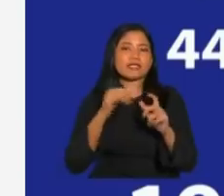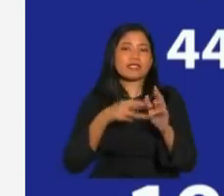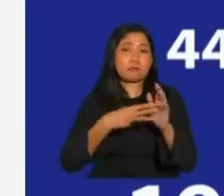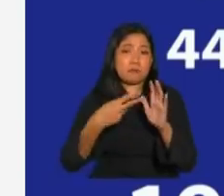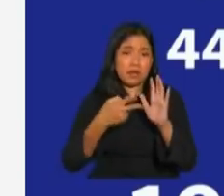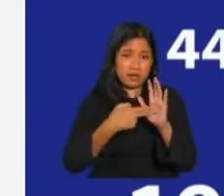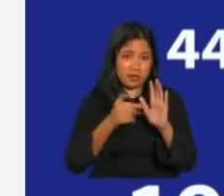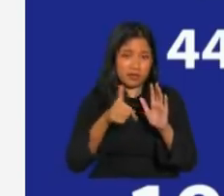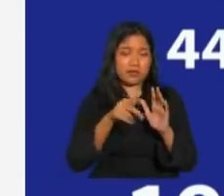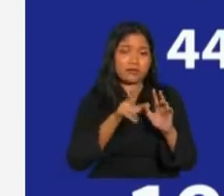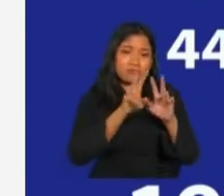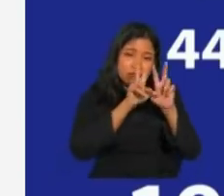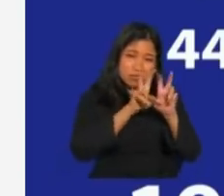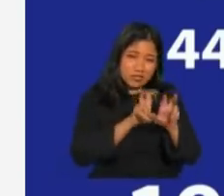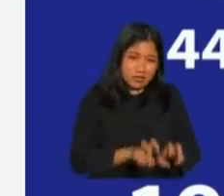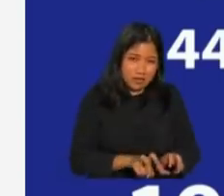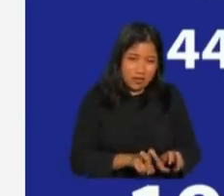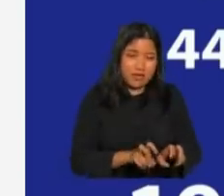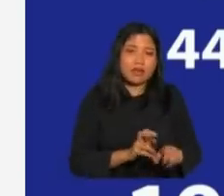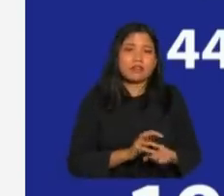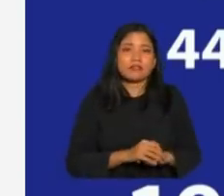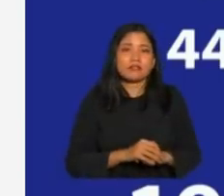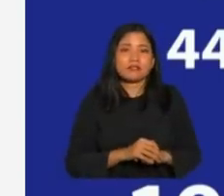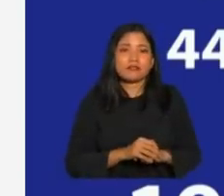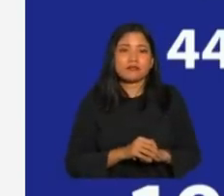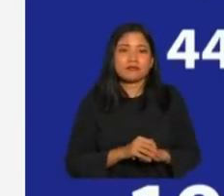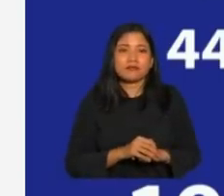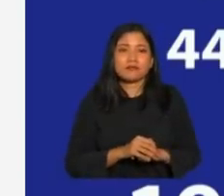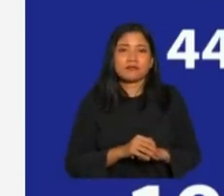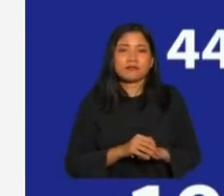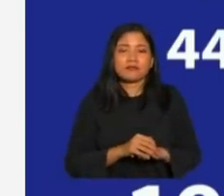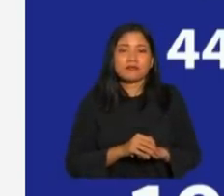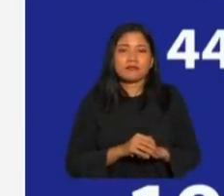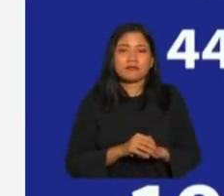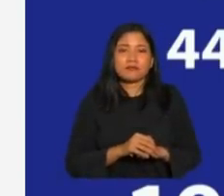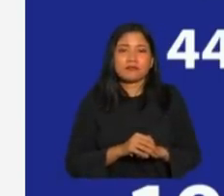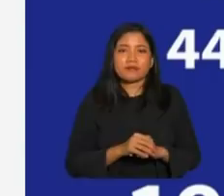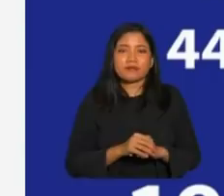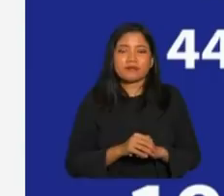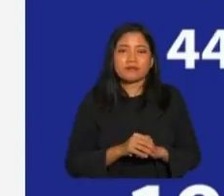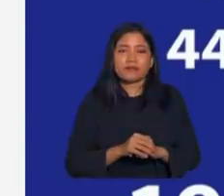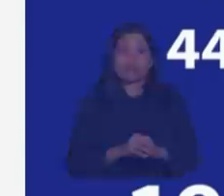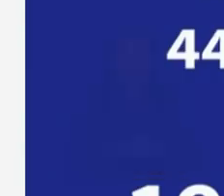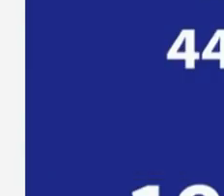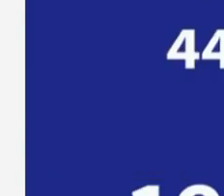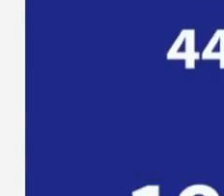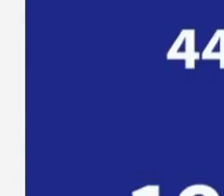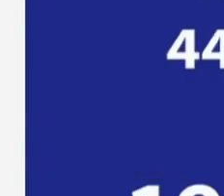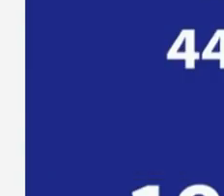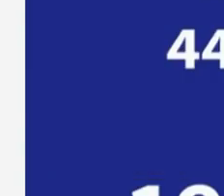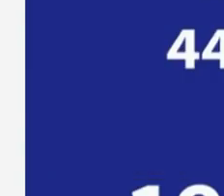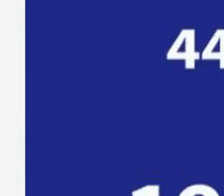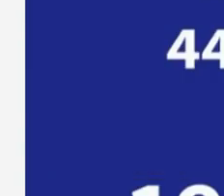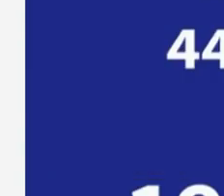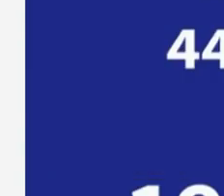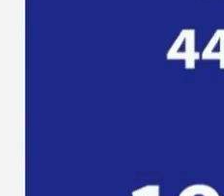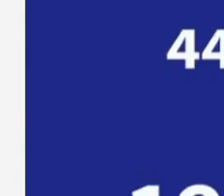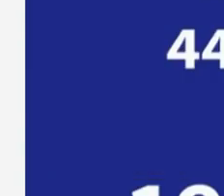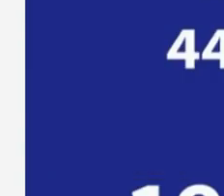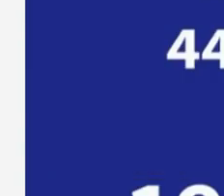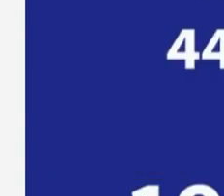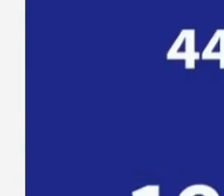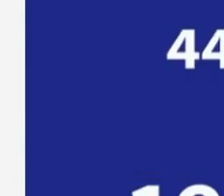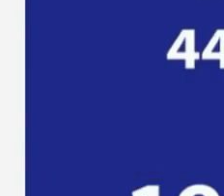Hai maka konfirmasi kasus kofit 19 yang kita dapatkan pada hari ini